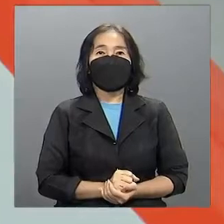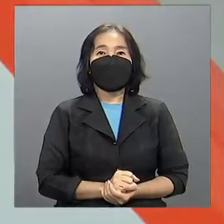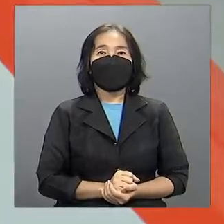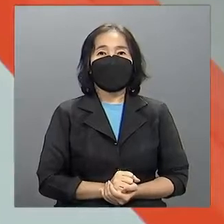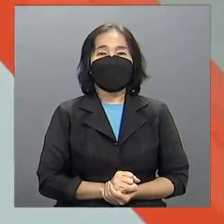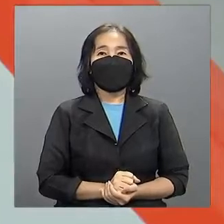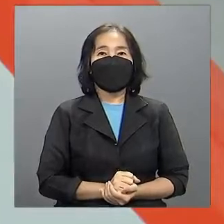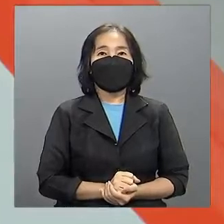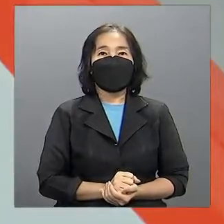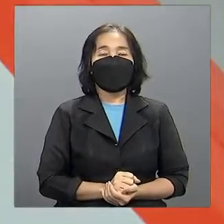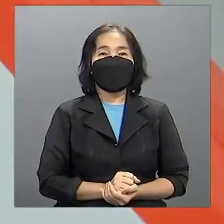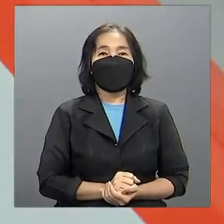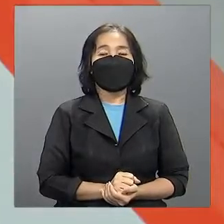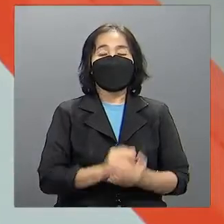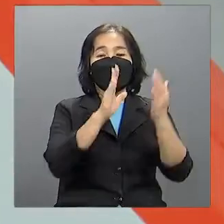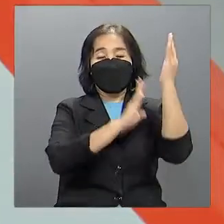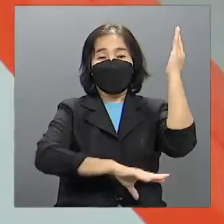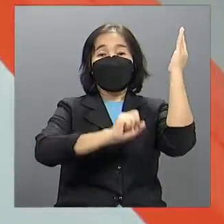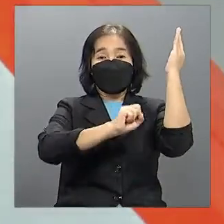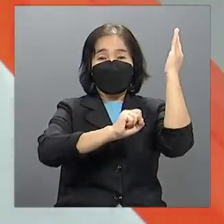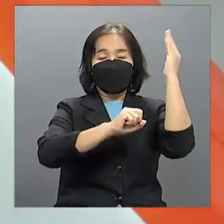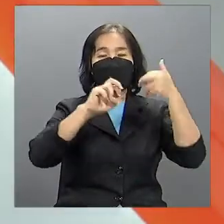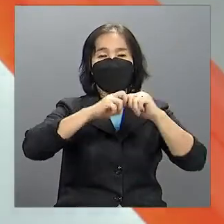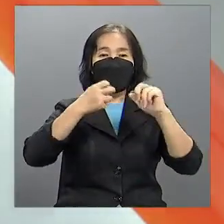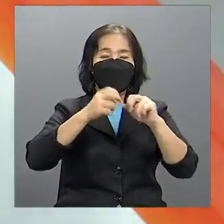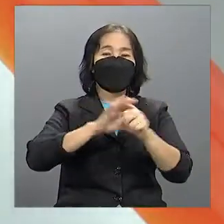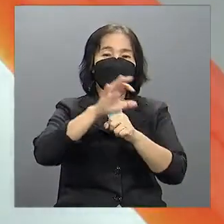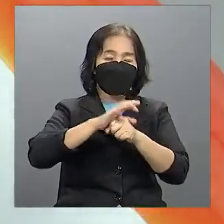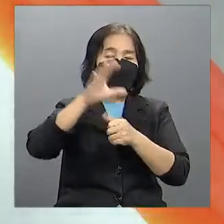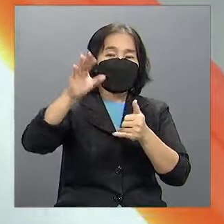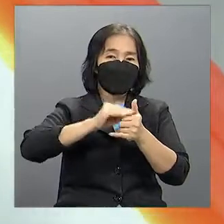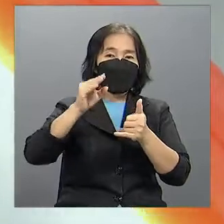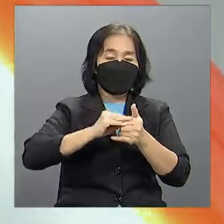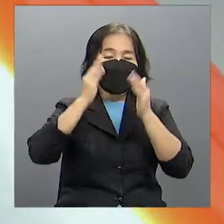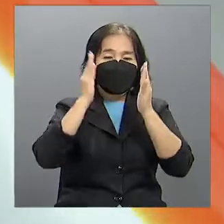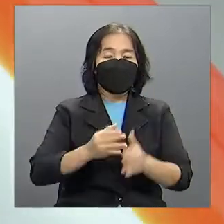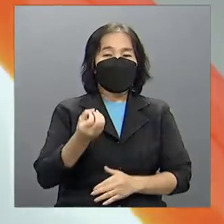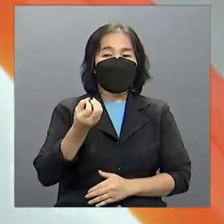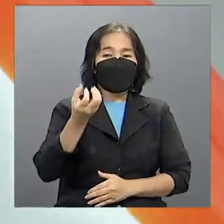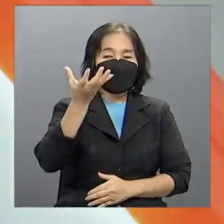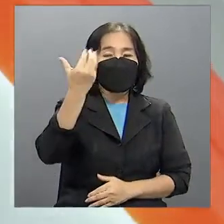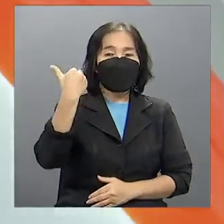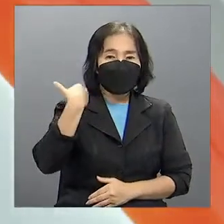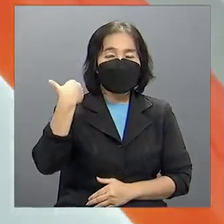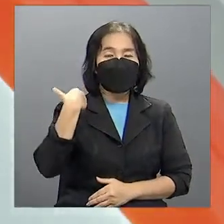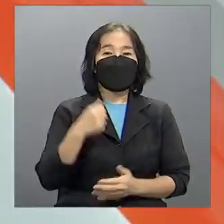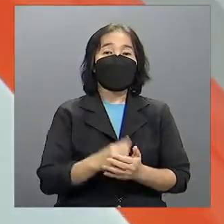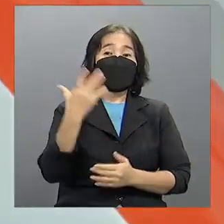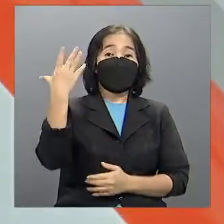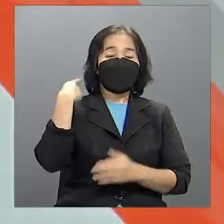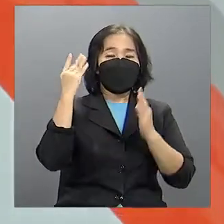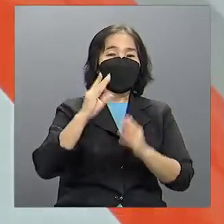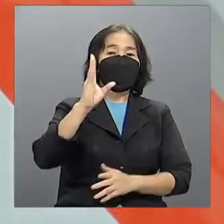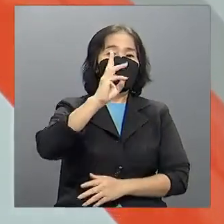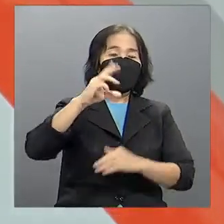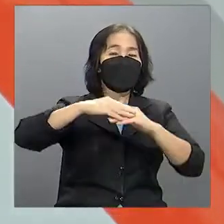ณสงขลาเป็นหนึ่งในพื้นที่ที่มีการระบาดค่อนข้างที่จะมีผู้ติดเชื้อเพิ่มขึ้นสูงในแต่ละวันอย่างเมื่อวานนี้ก็ 6ร้อยกว่าคนแล้วนะคะขณะ